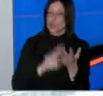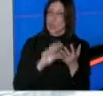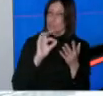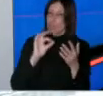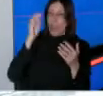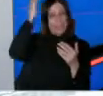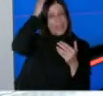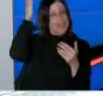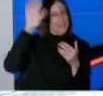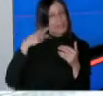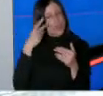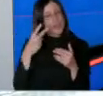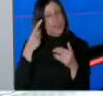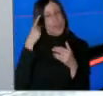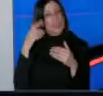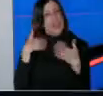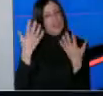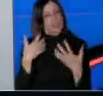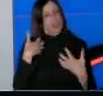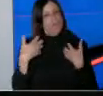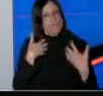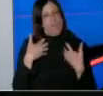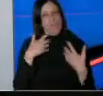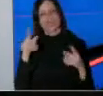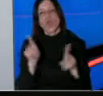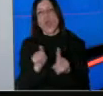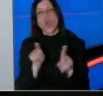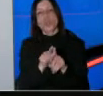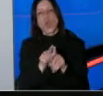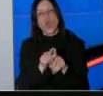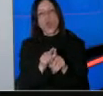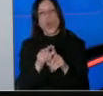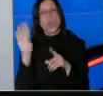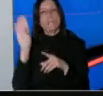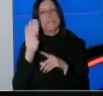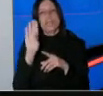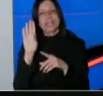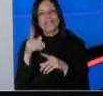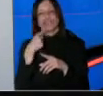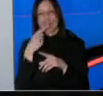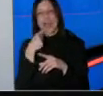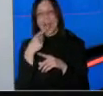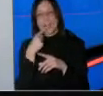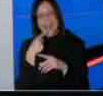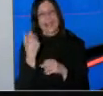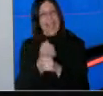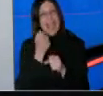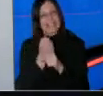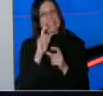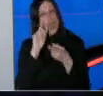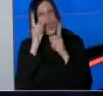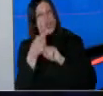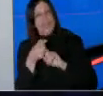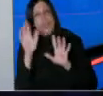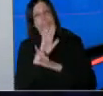בנט, גם יודע לתת שואו. ברור. זה אותו נתניהו שאמר, נעשה רוטציה